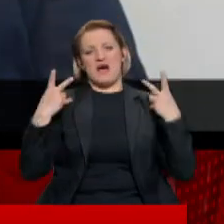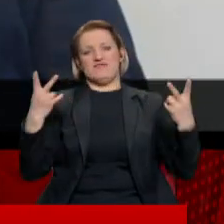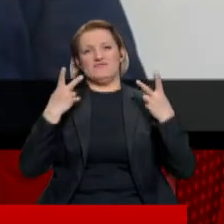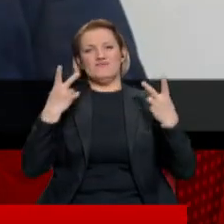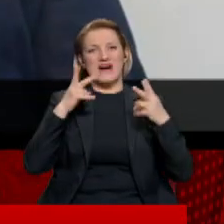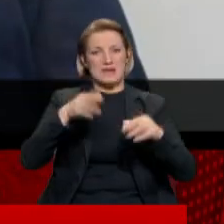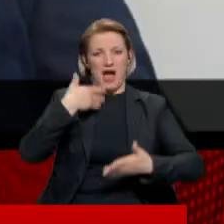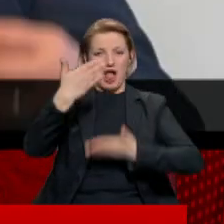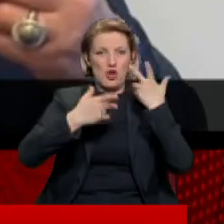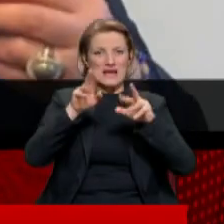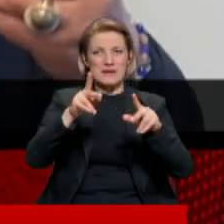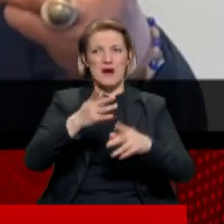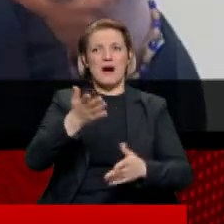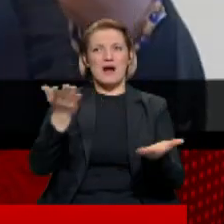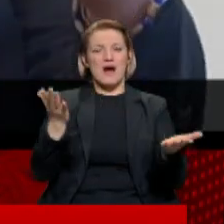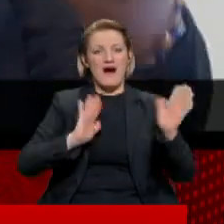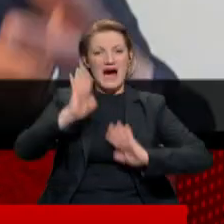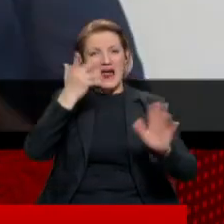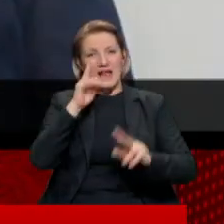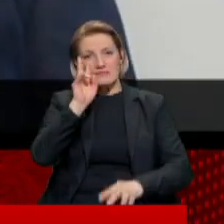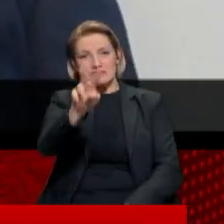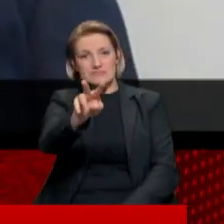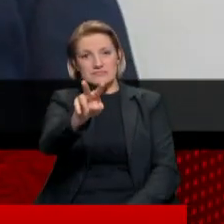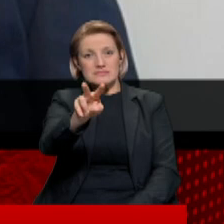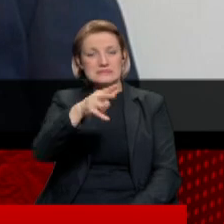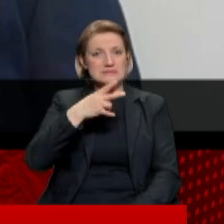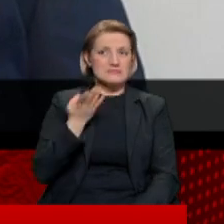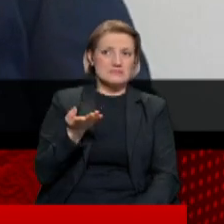diye anlatıyormuşum gibi hal ve hareketler ve tavırlar